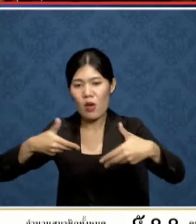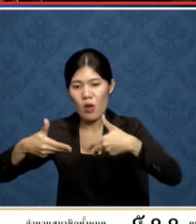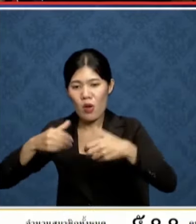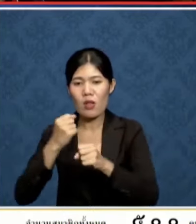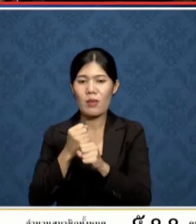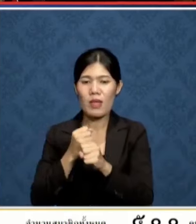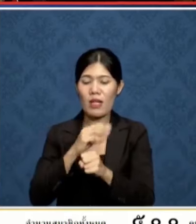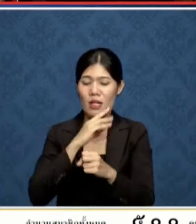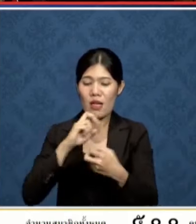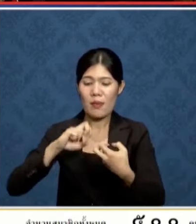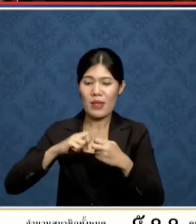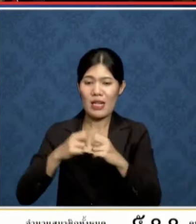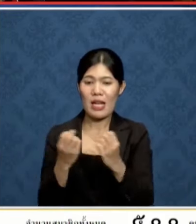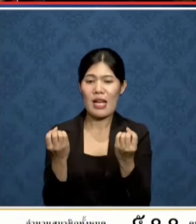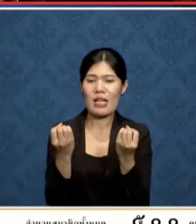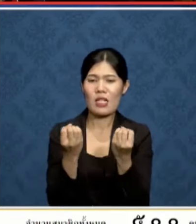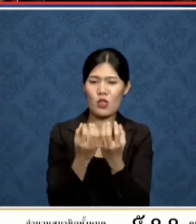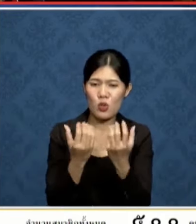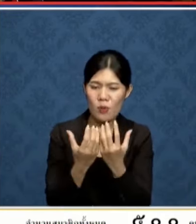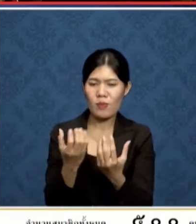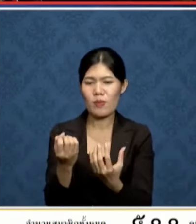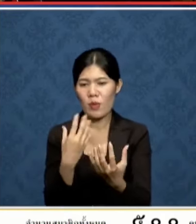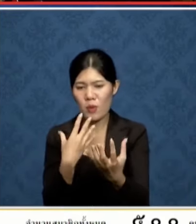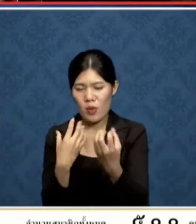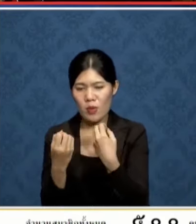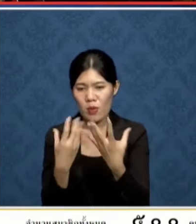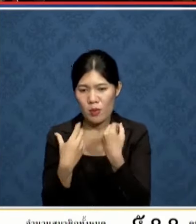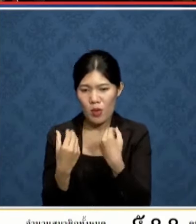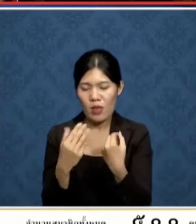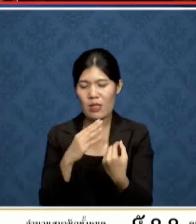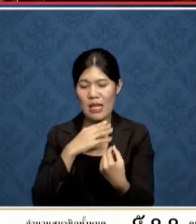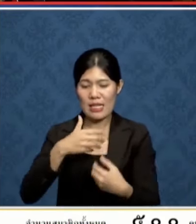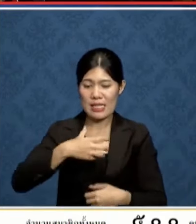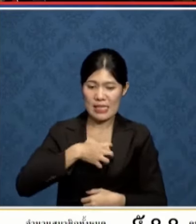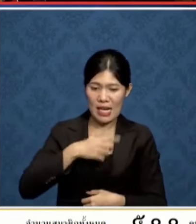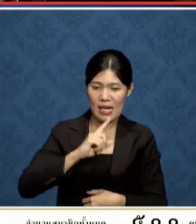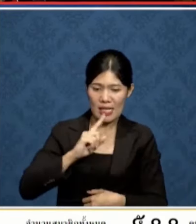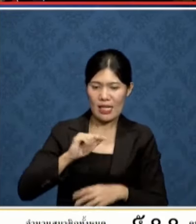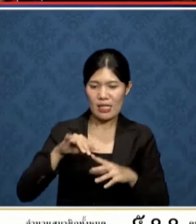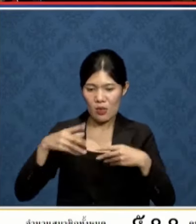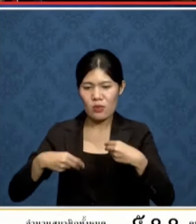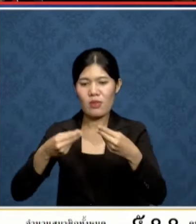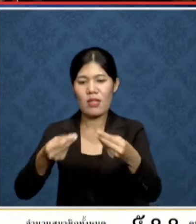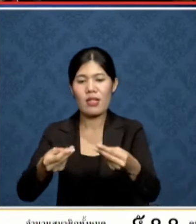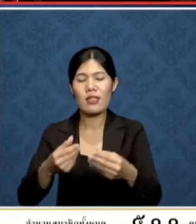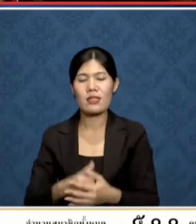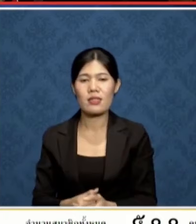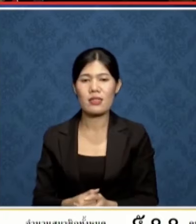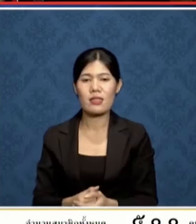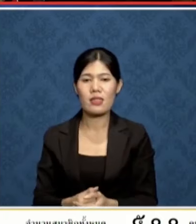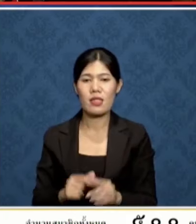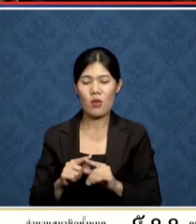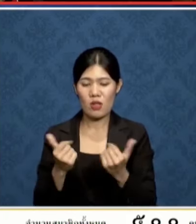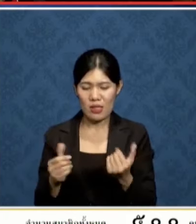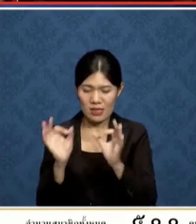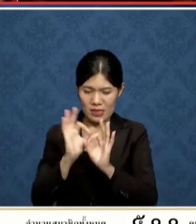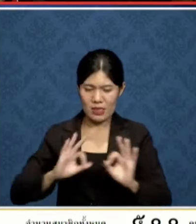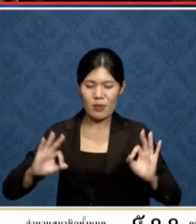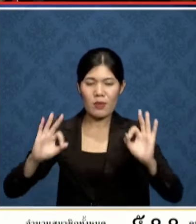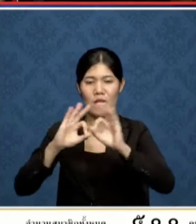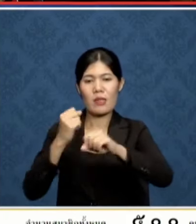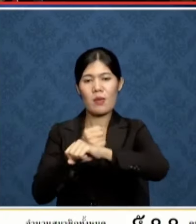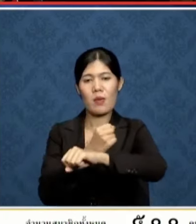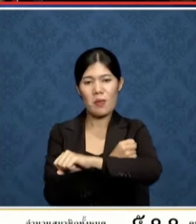เรื่องปัญหาแล้วมาร้องเรียนครับรอให้เกิดอุปสงค์จึงสร้างอุปทานทั้งที่ในปัจจุบันและในอนาคตนี้เรื่องแรงงานเป็นเรื่องใหญ่นะครับกระทรวง